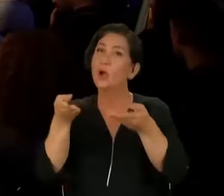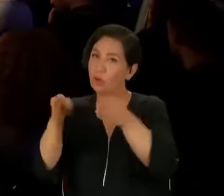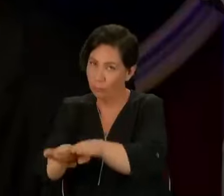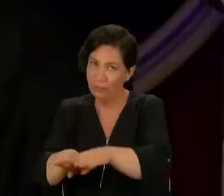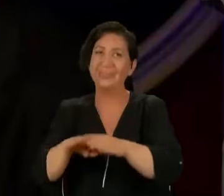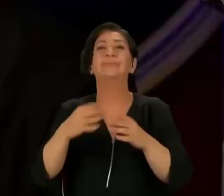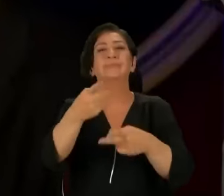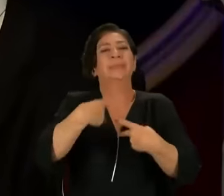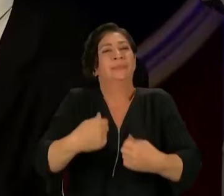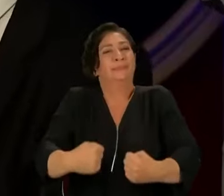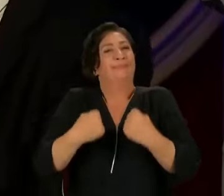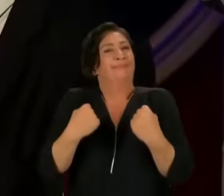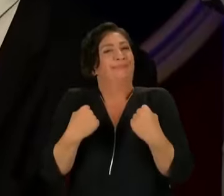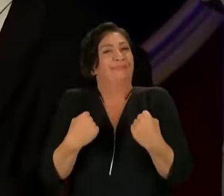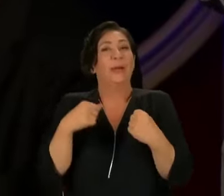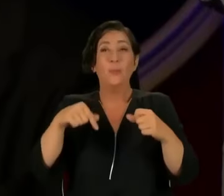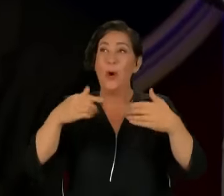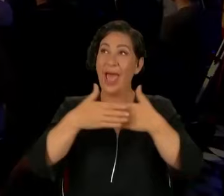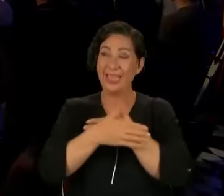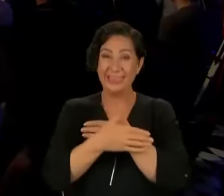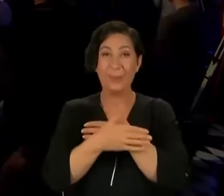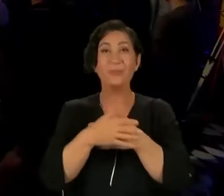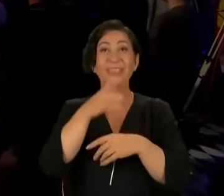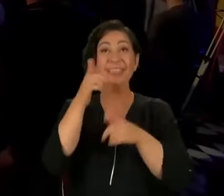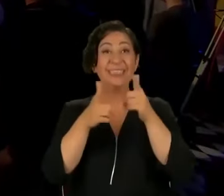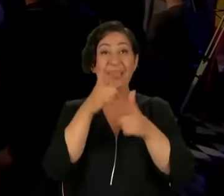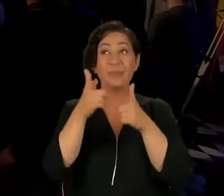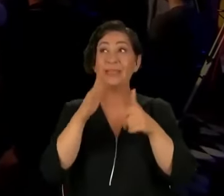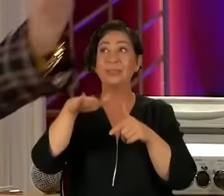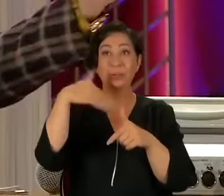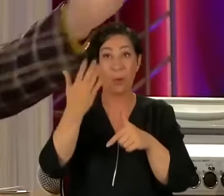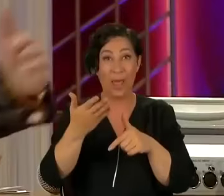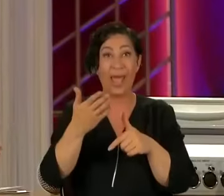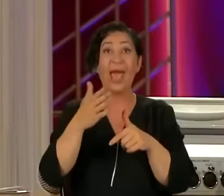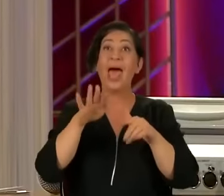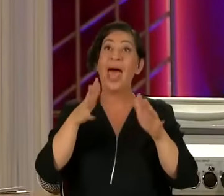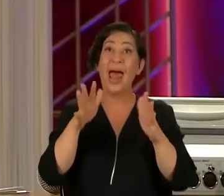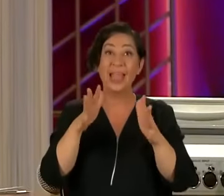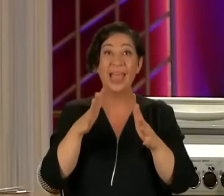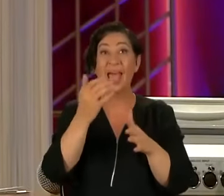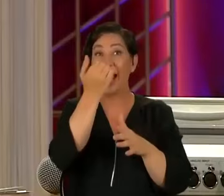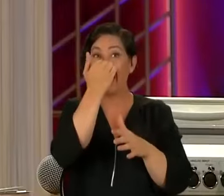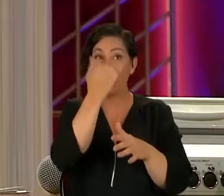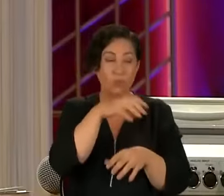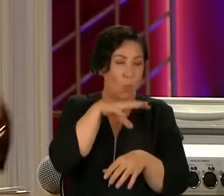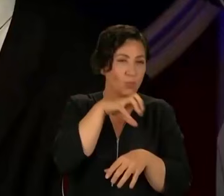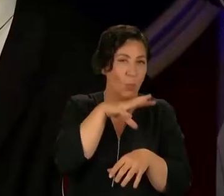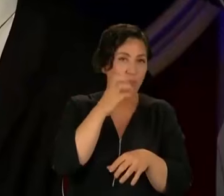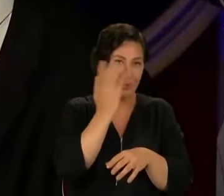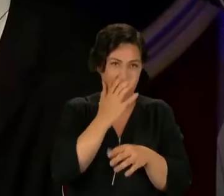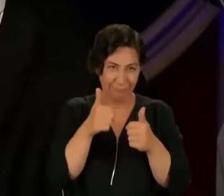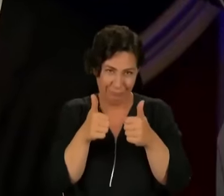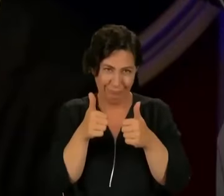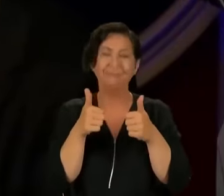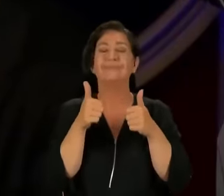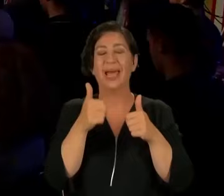gömeceğiz. Bu akşam yani çekimden sonra herhalde kan içmeye gideriz değil mi yine? Evet